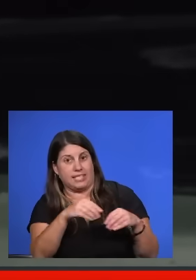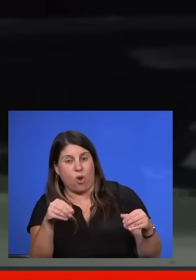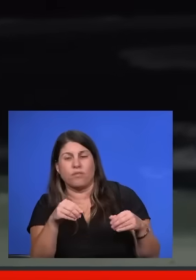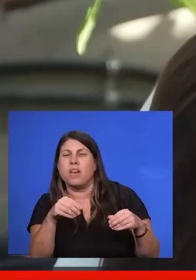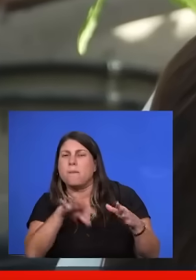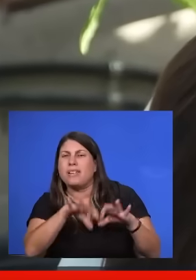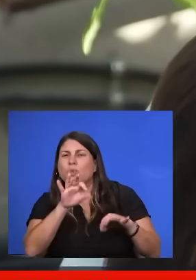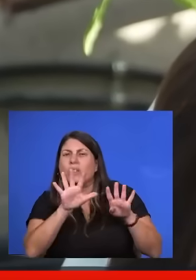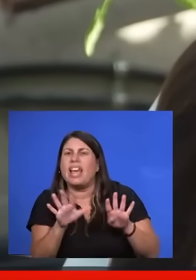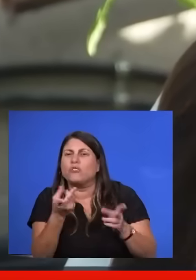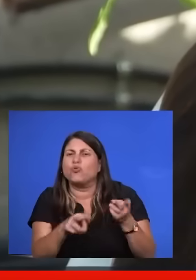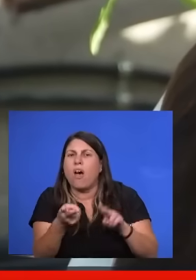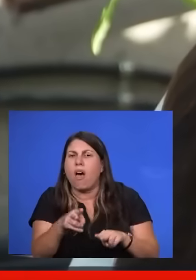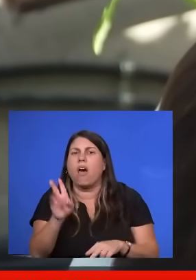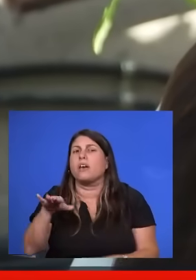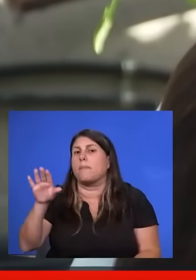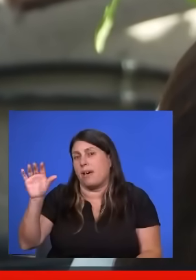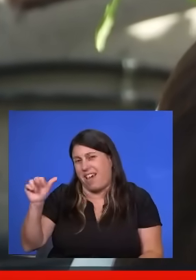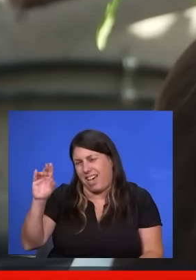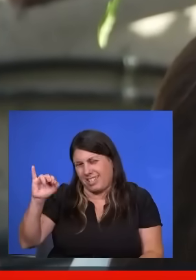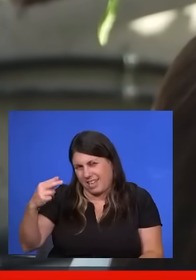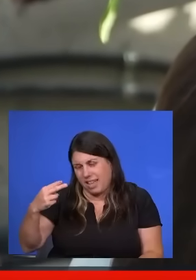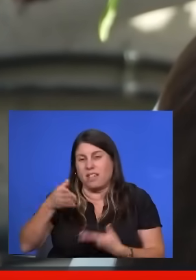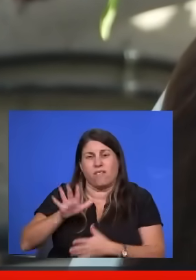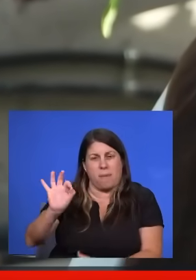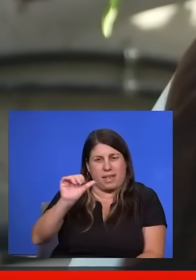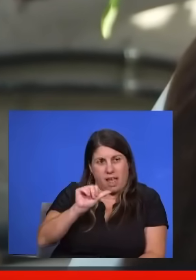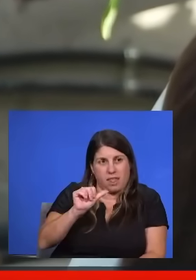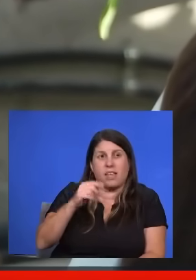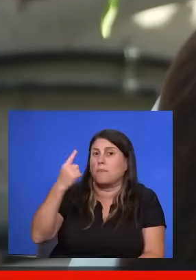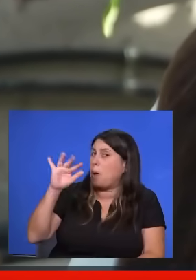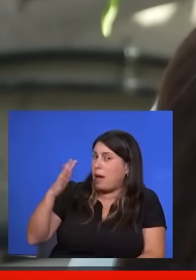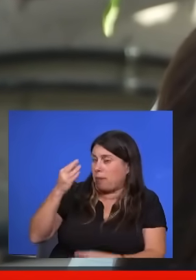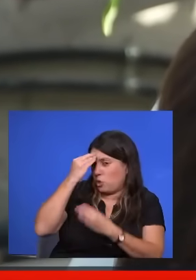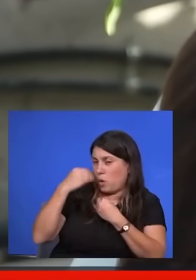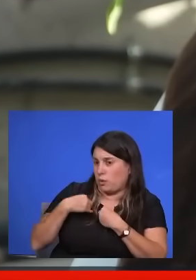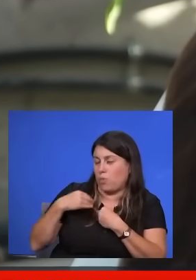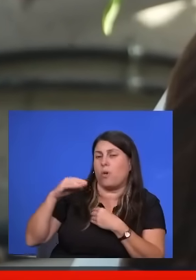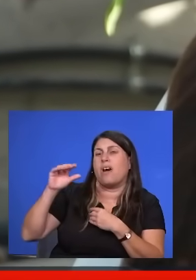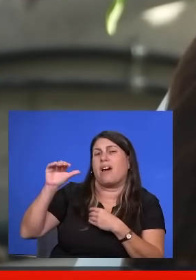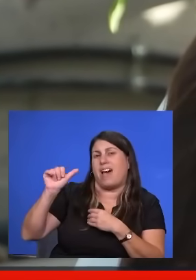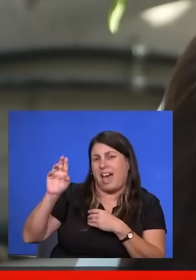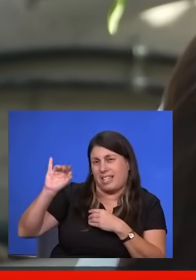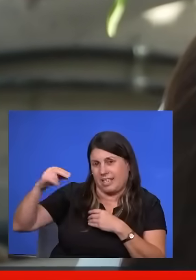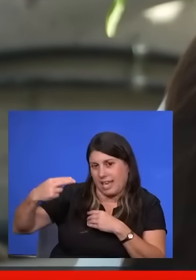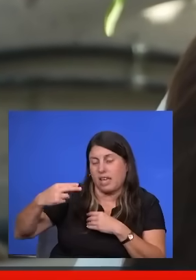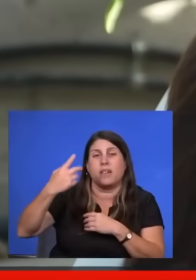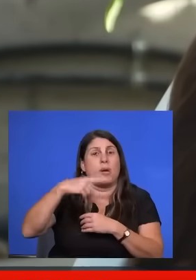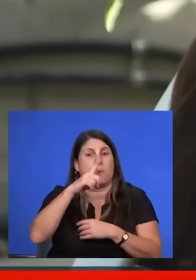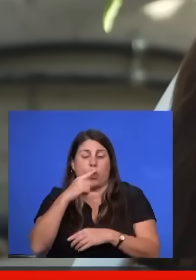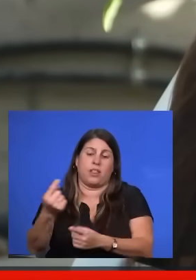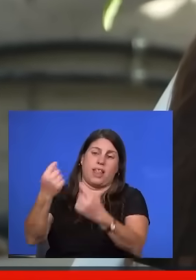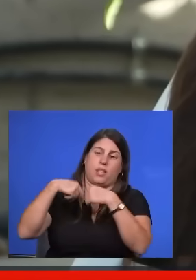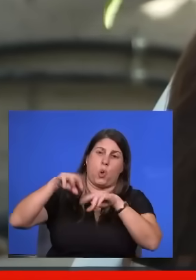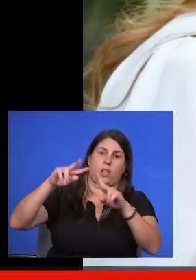אריה ואלי. ואז ביום ראשון, ביום חמישי הודיעו לנו על אריה, וביום ראשון הם באו עוד פעם אנשי צהל